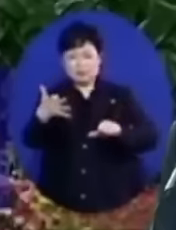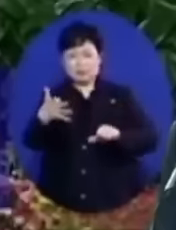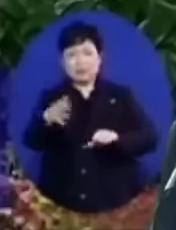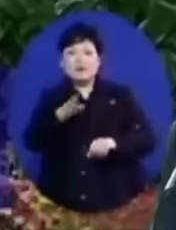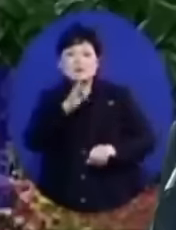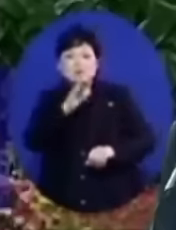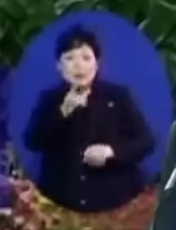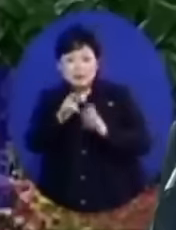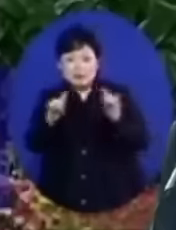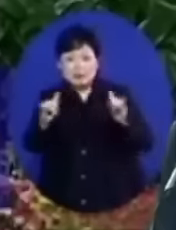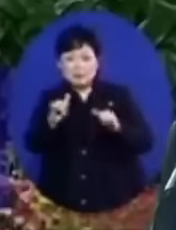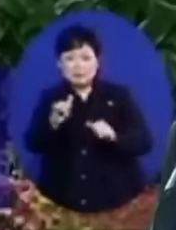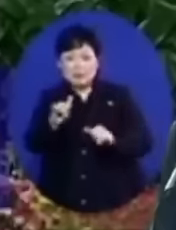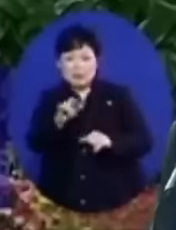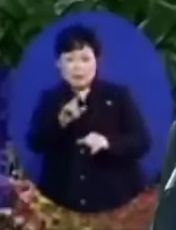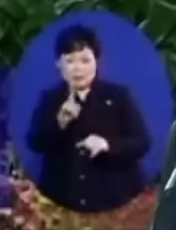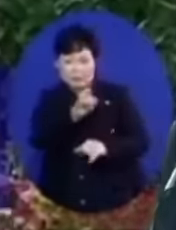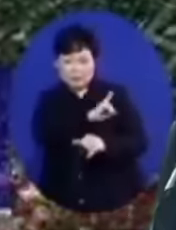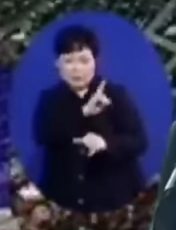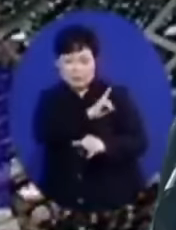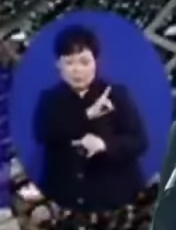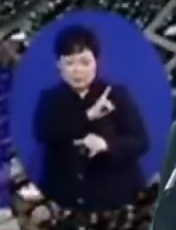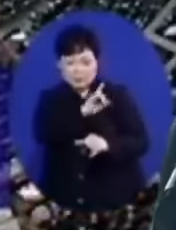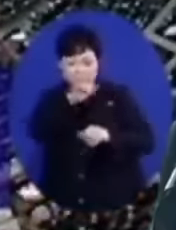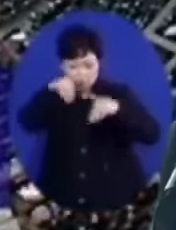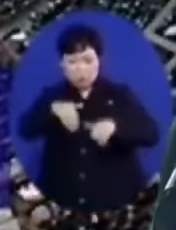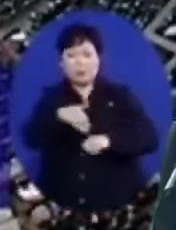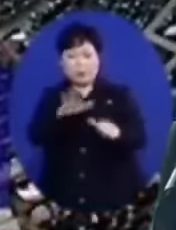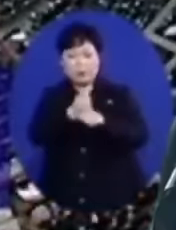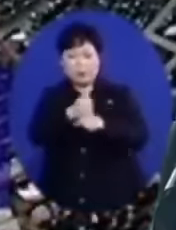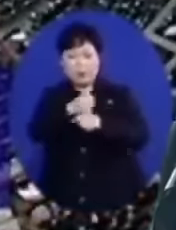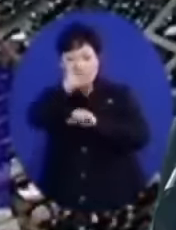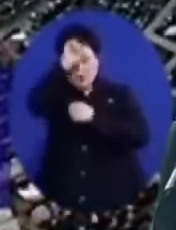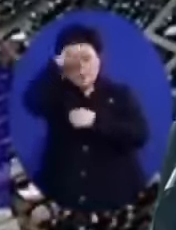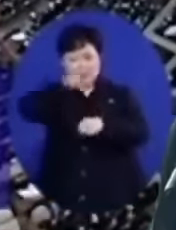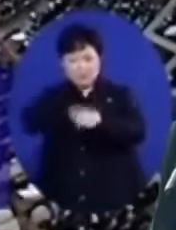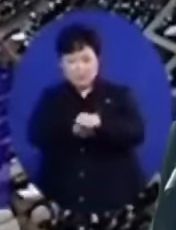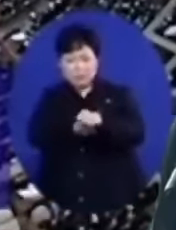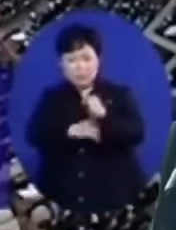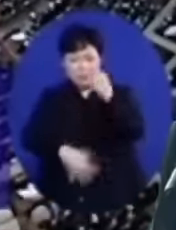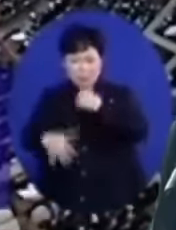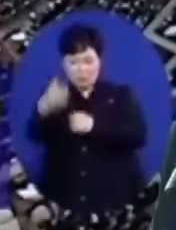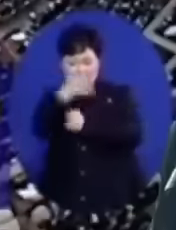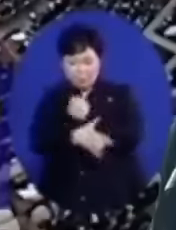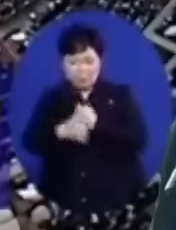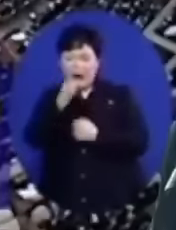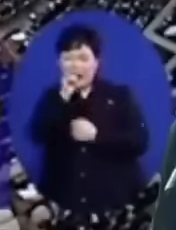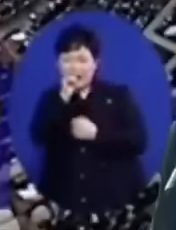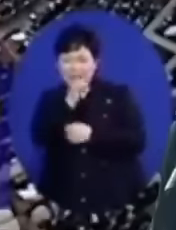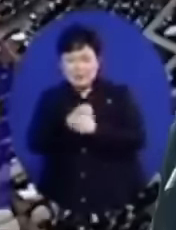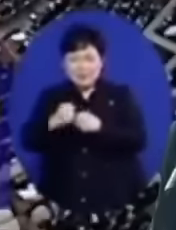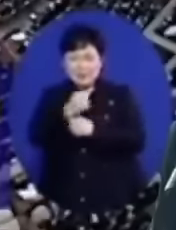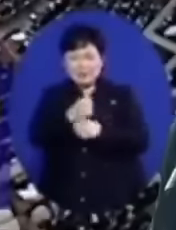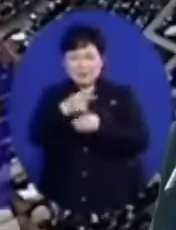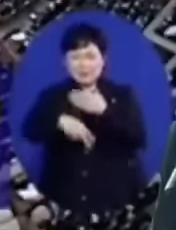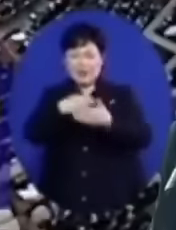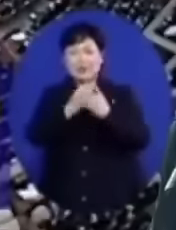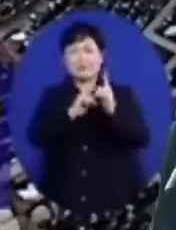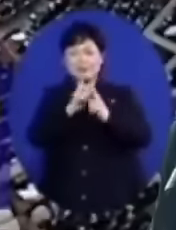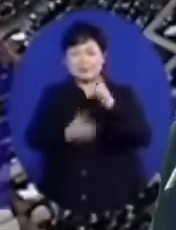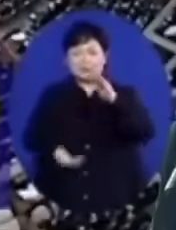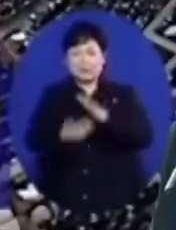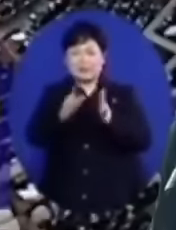요셉이 종으로 팔렸도다. 그의 발은 차고에 차고 그의 몸은 쇠사슬에 매였으나 곧 야훼의 말이 응할 때까지 그의 말씀이